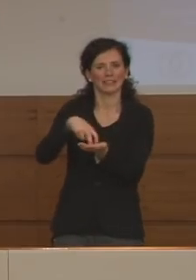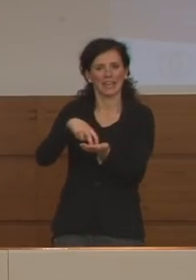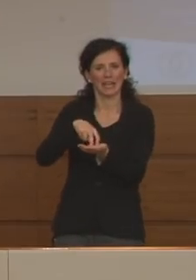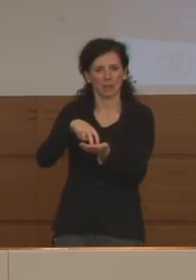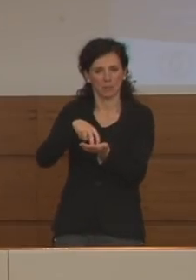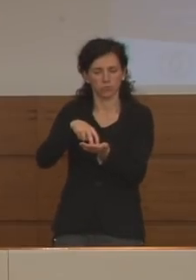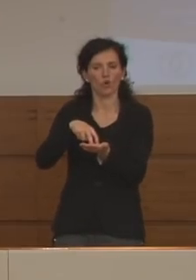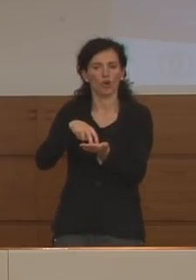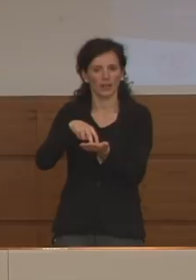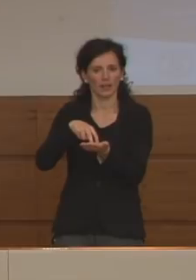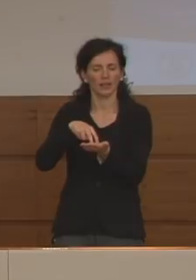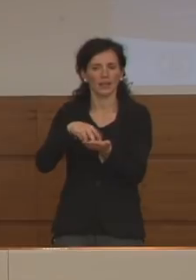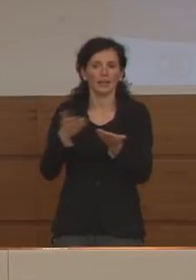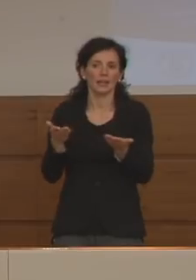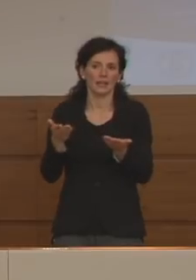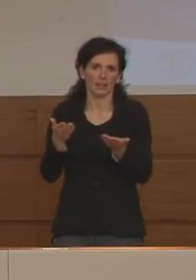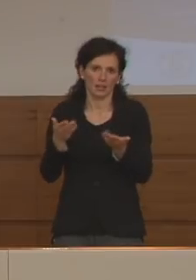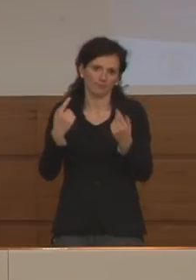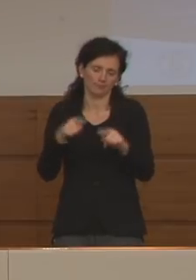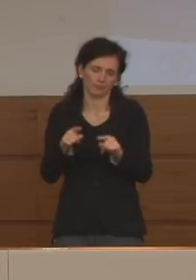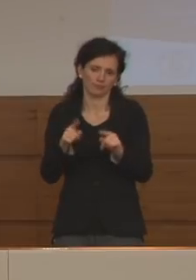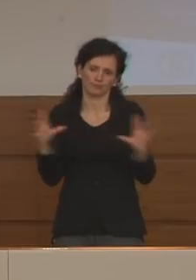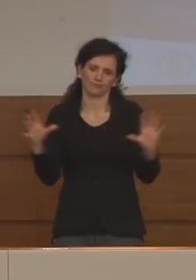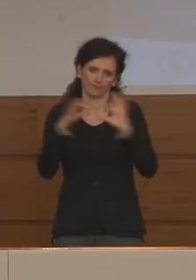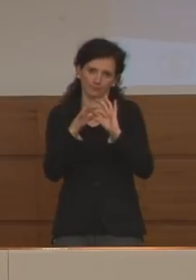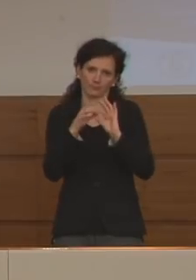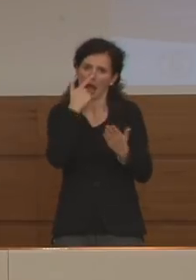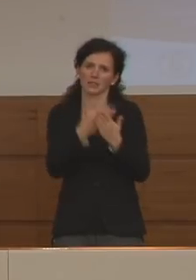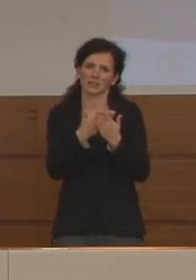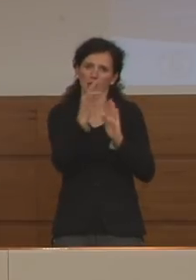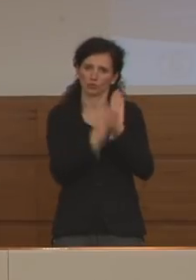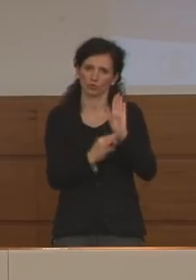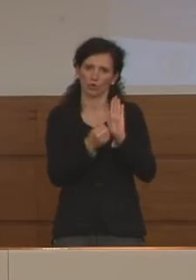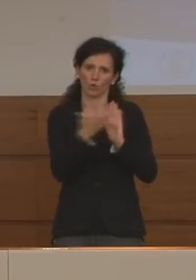credo che sia l'interpretazione più corretta per questi dati